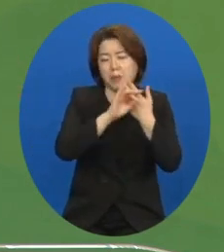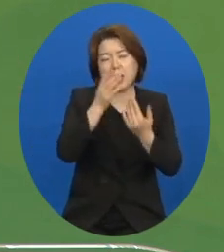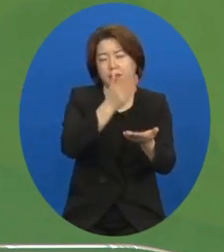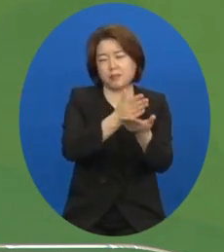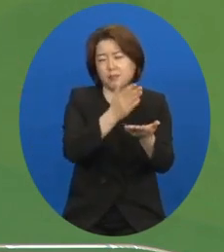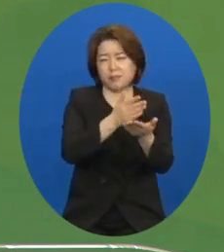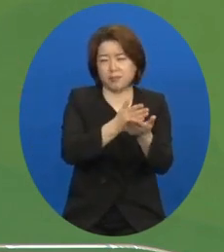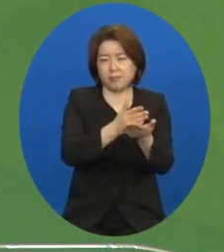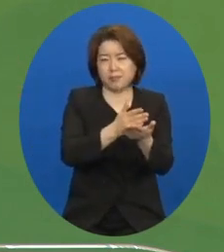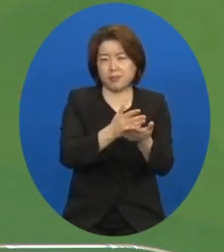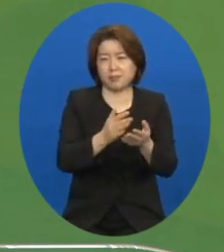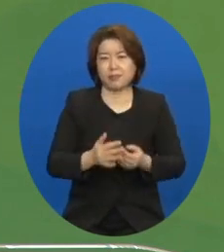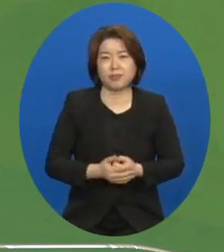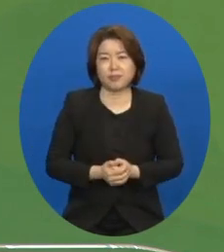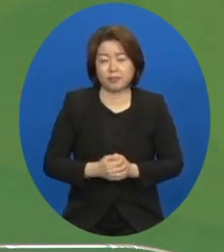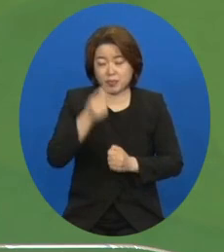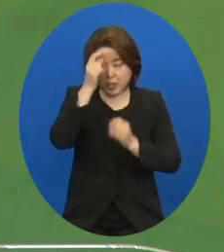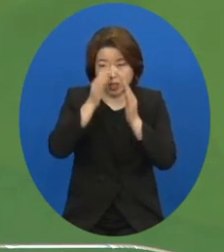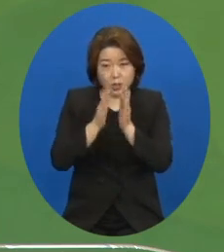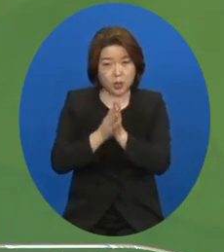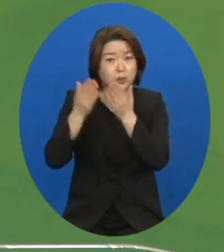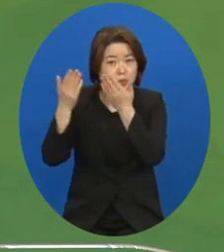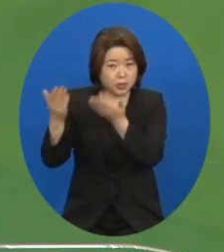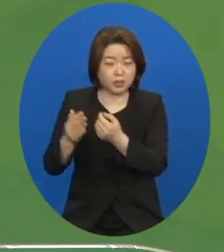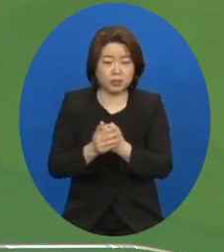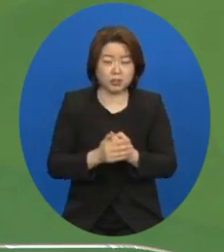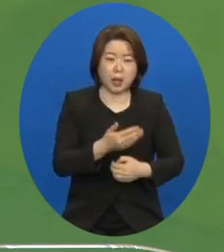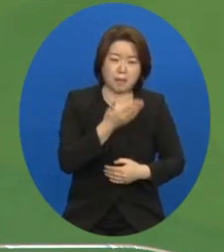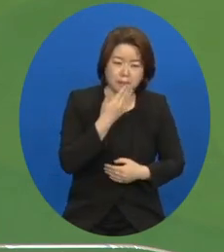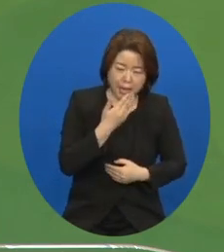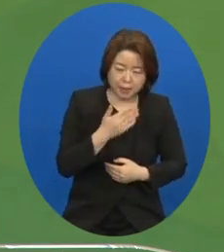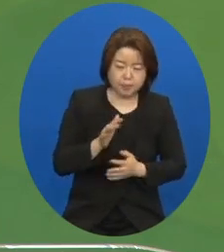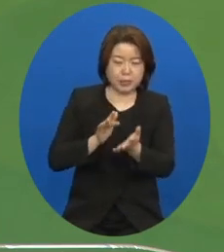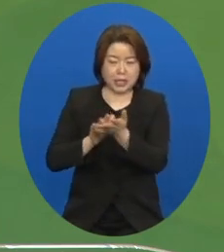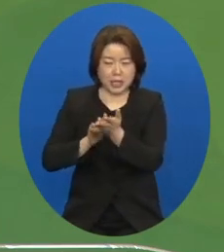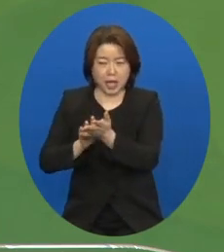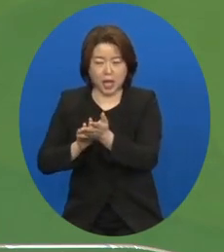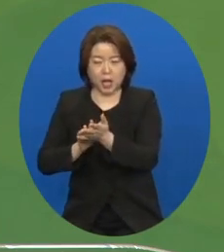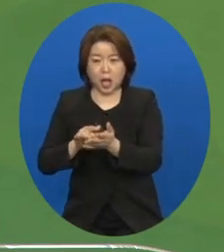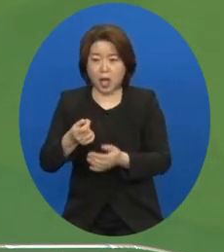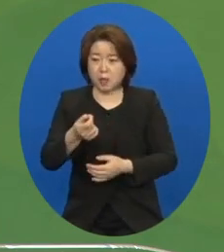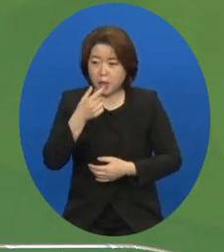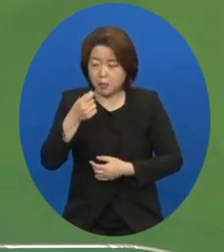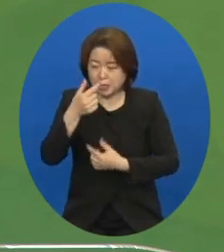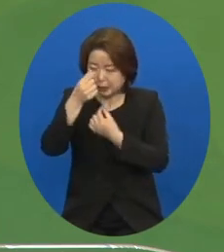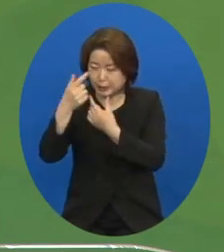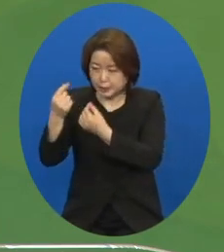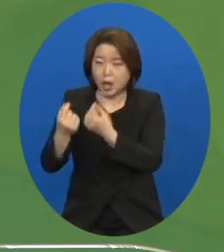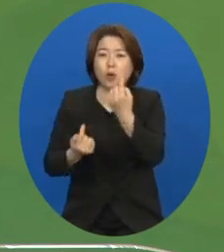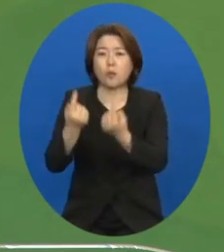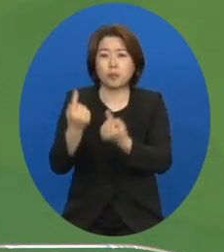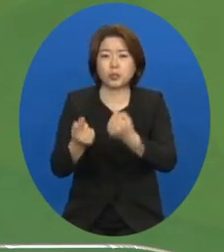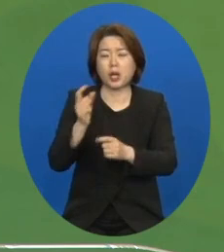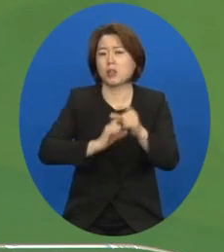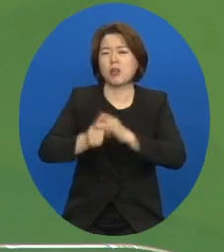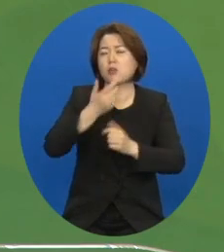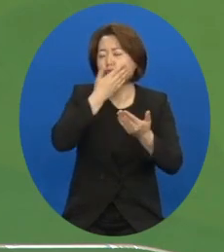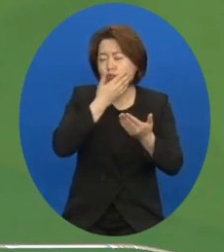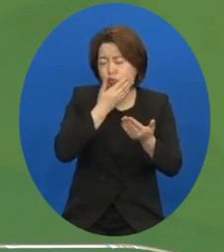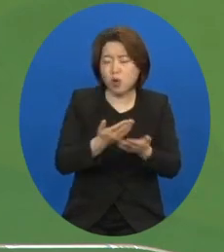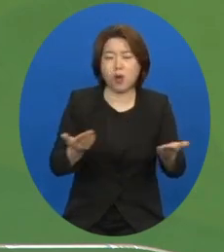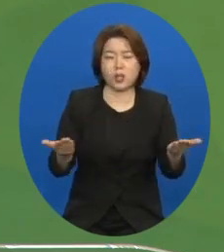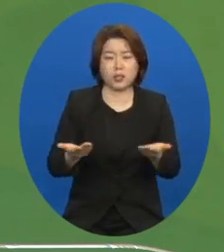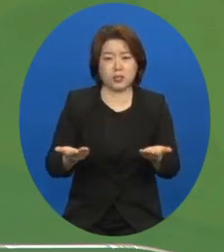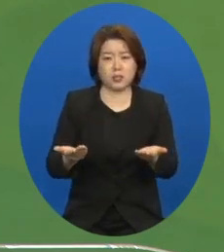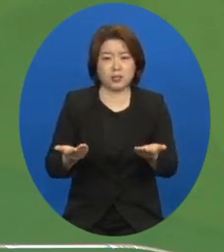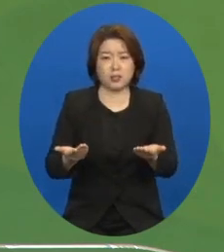돼요. 기도하는 것은 밥을 먹는 거나 약을 챙겨 먹는 것보다 훨씬 중요한 일이에요.